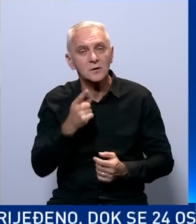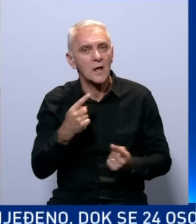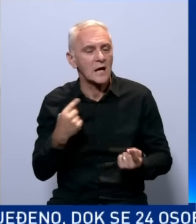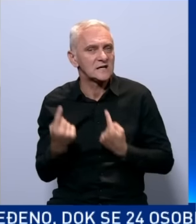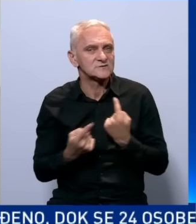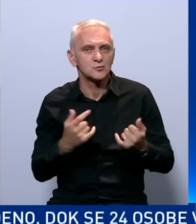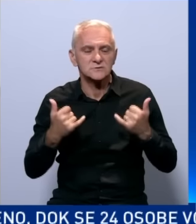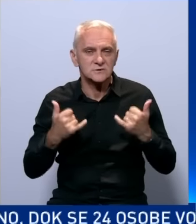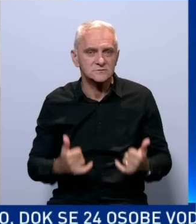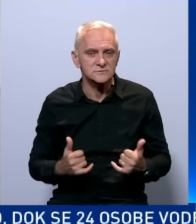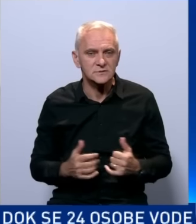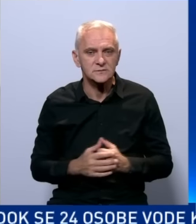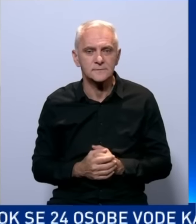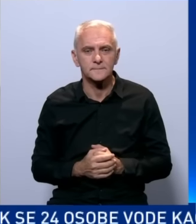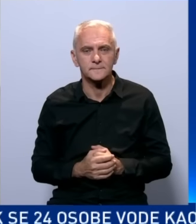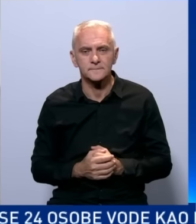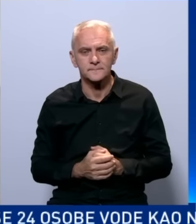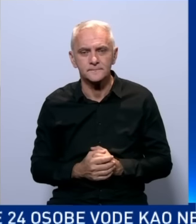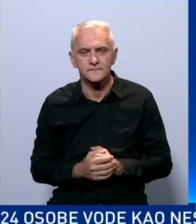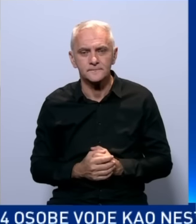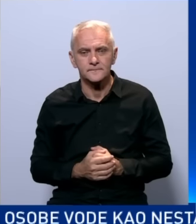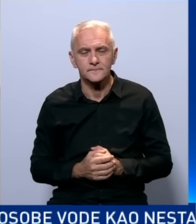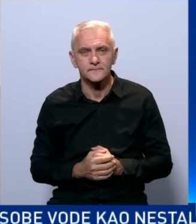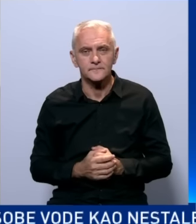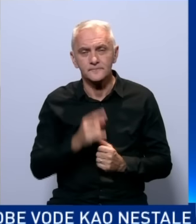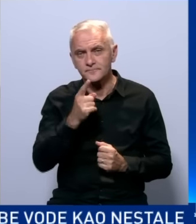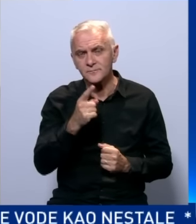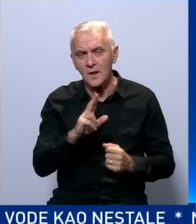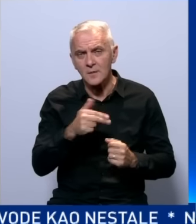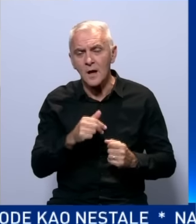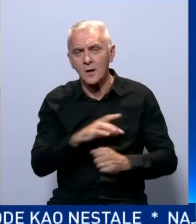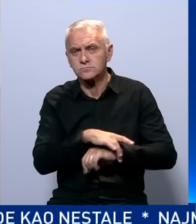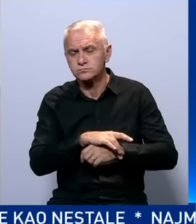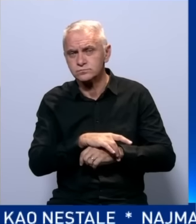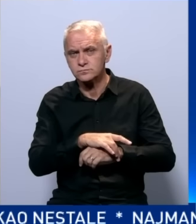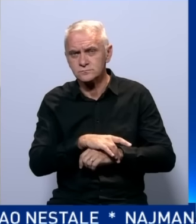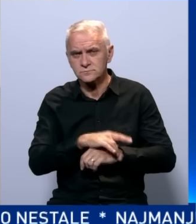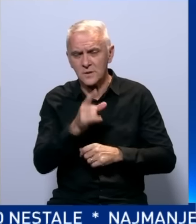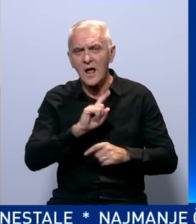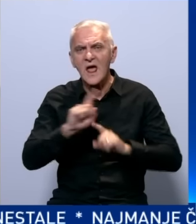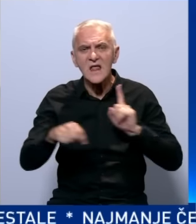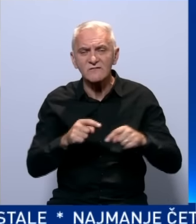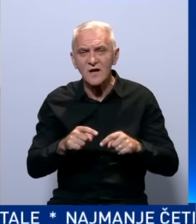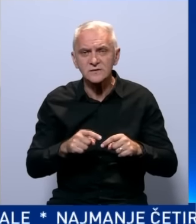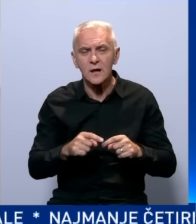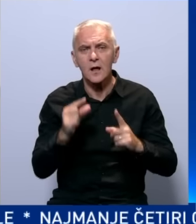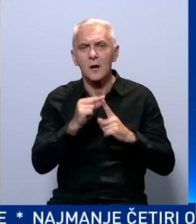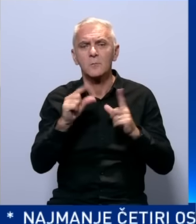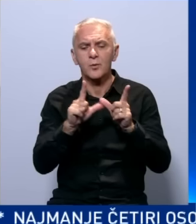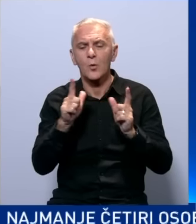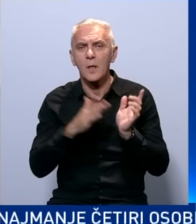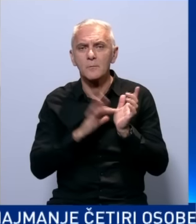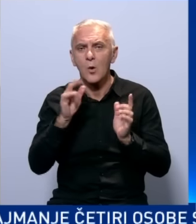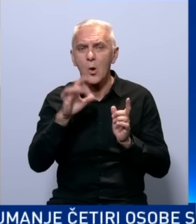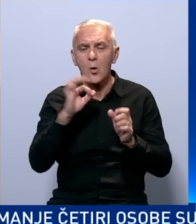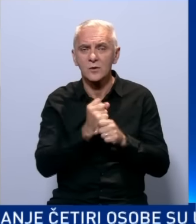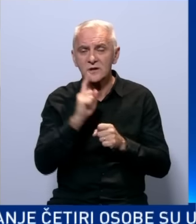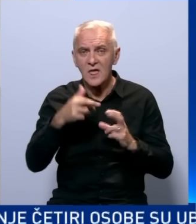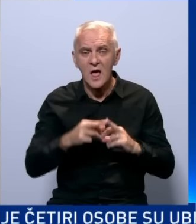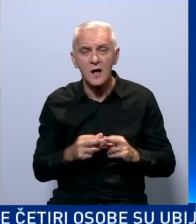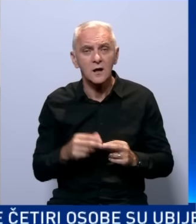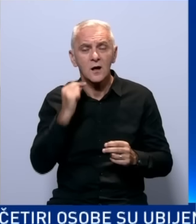situacija trenutno, uglavnom su hospitalizirani na klinici za infektivne, na pulmologiju, na intenzivnoj, pacijenti